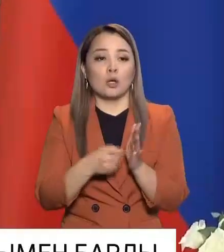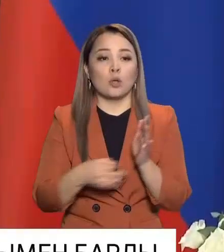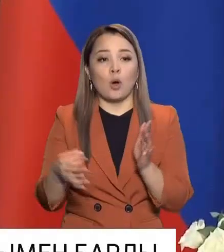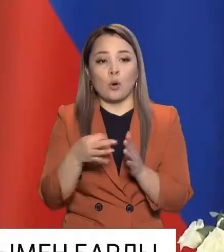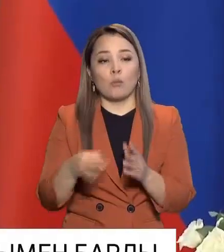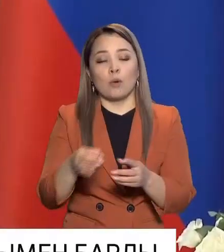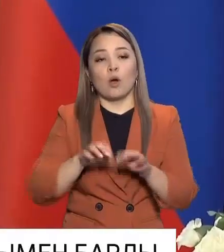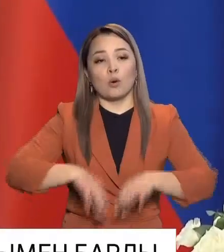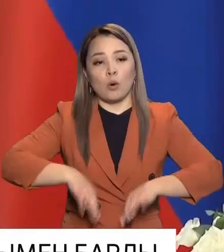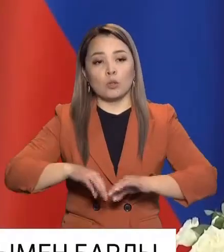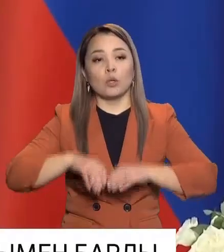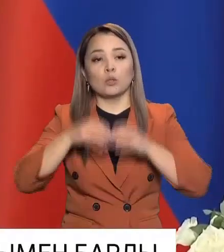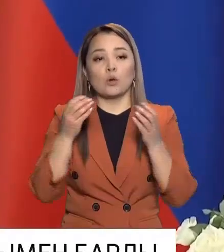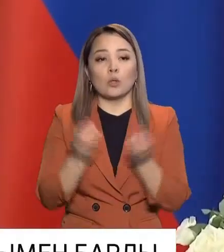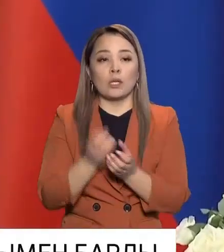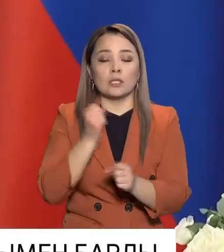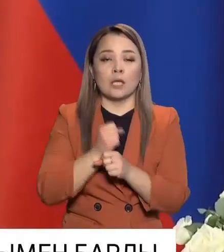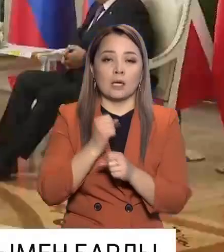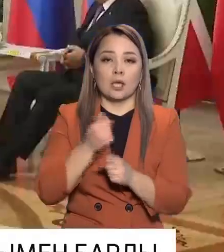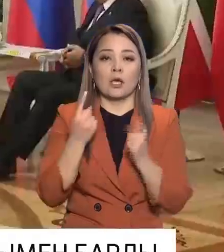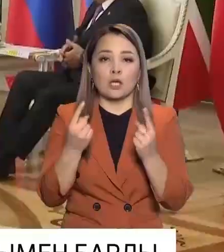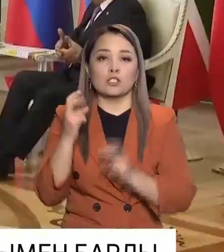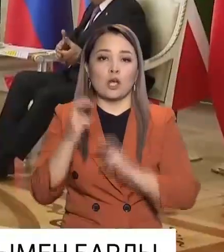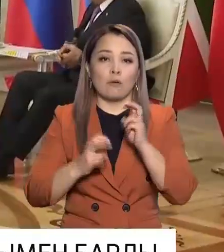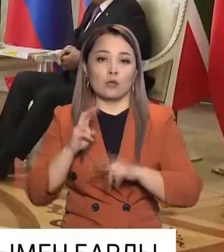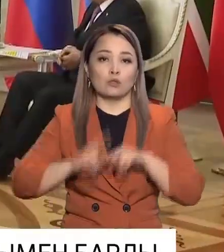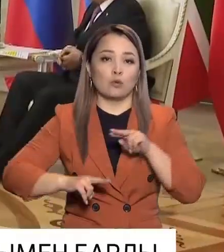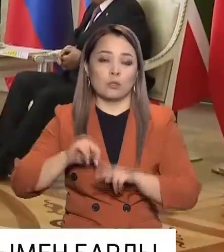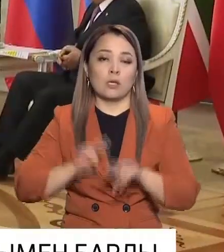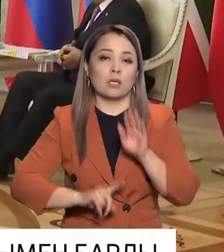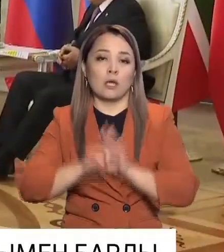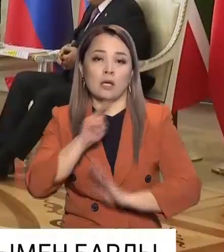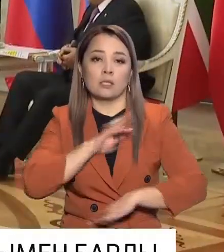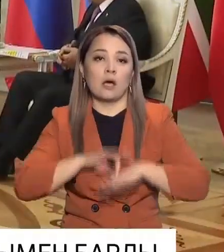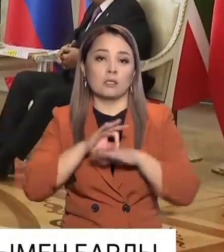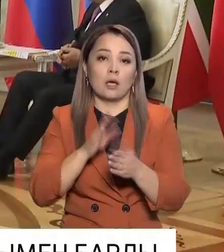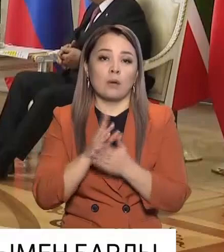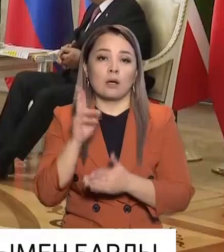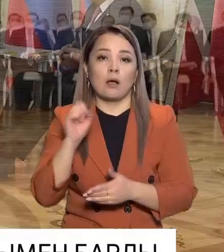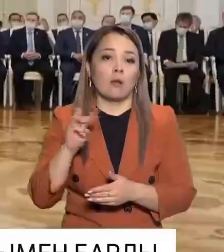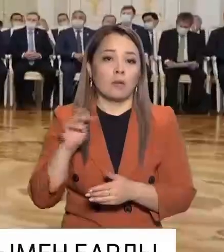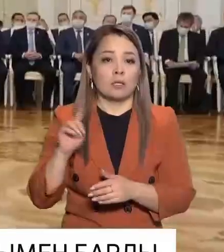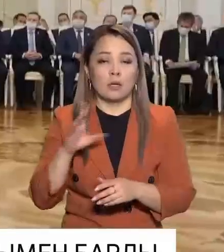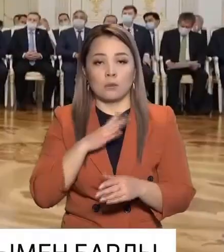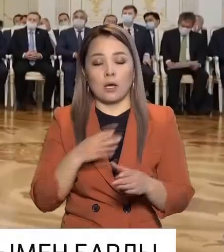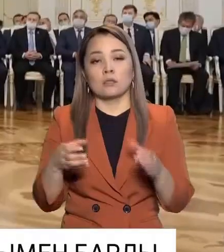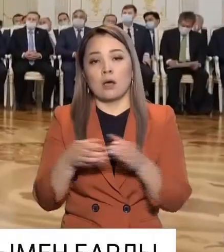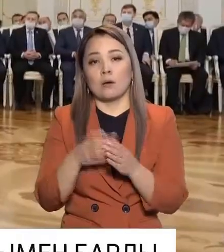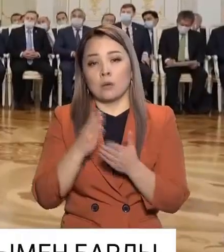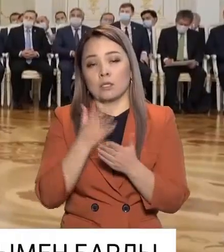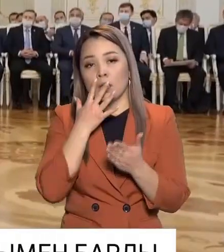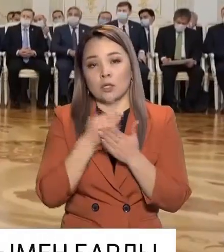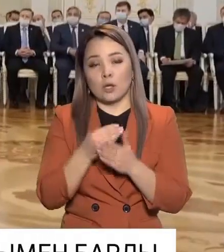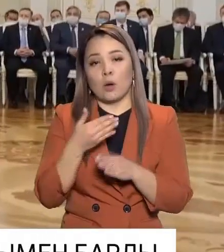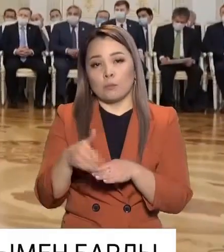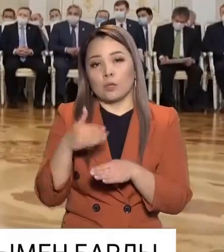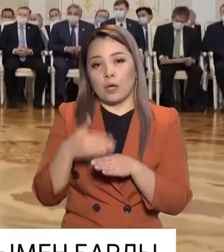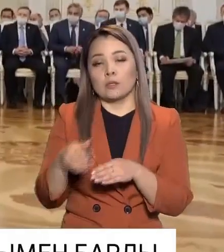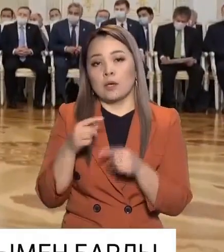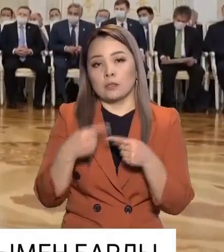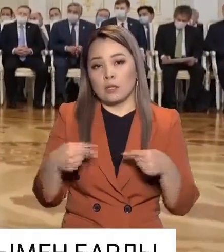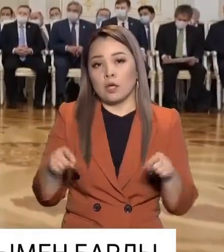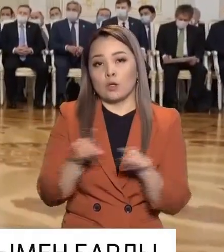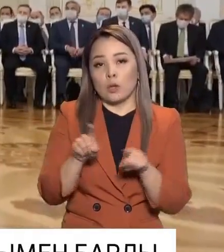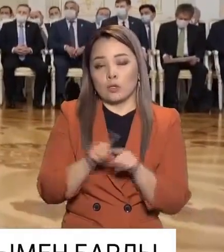көлік дөңгелектерін шығаратын ірі зауыт құрылысы жүріп жатыр. Ал әйгілі КамАЗ компаниясы Қазақстанда қосалқы бөлшектерін шығаратын бірнеше